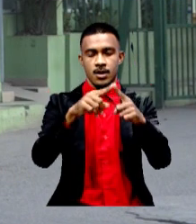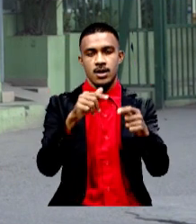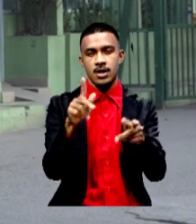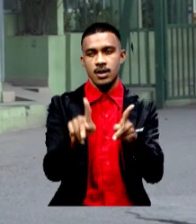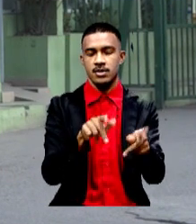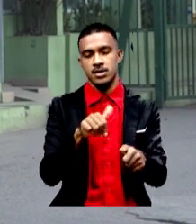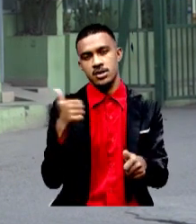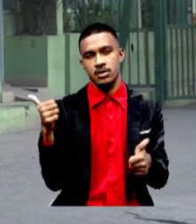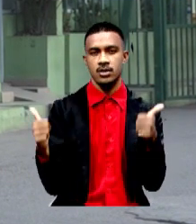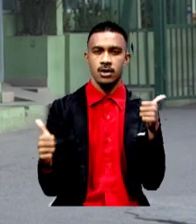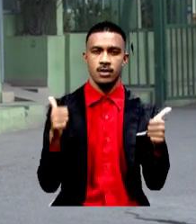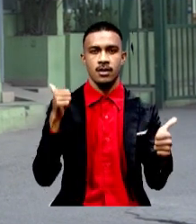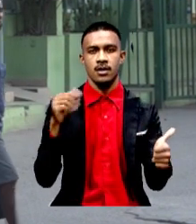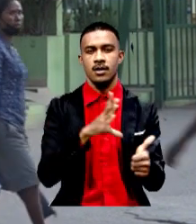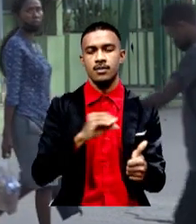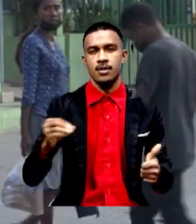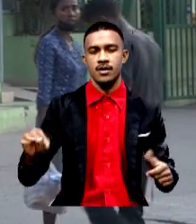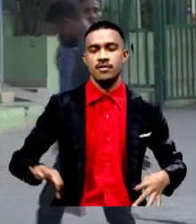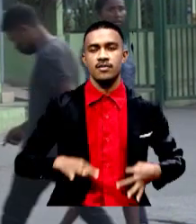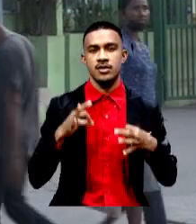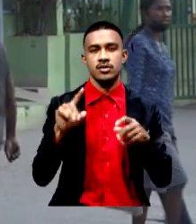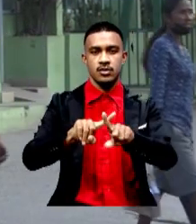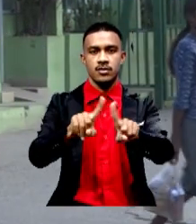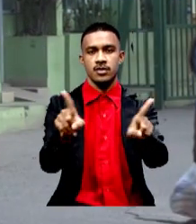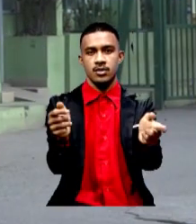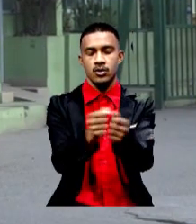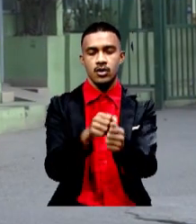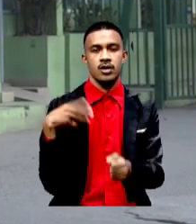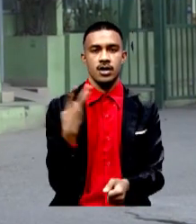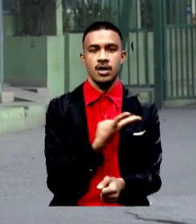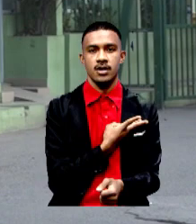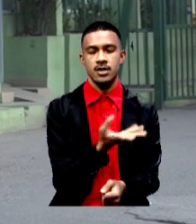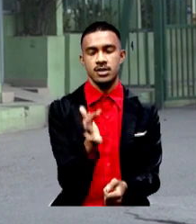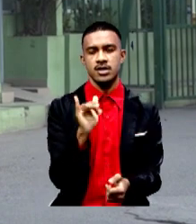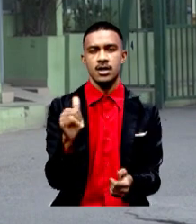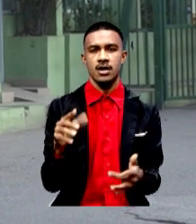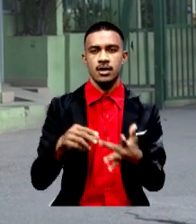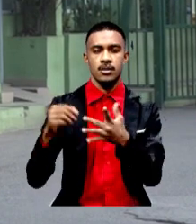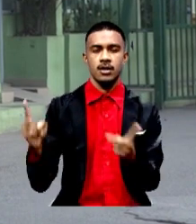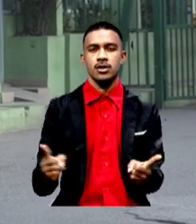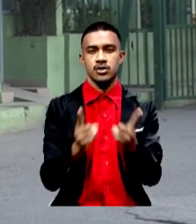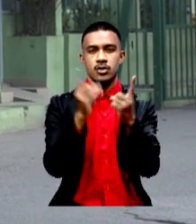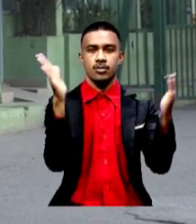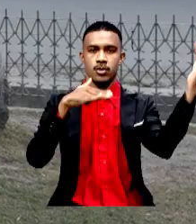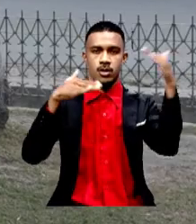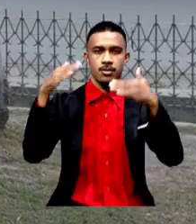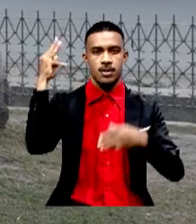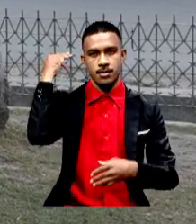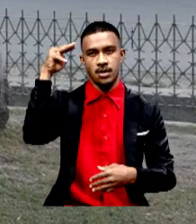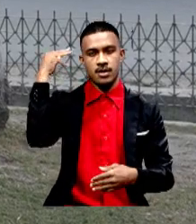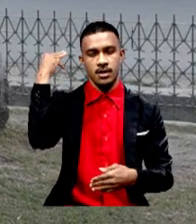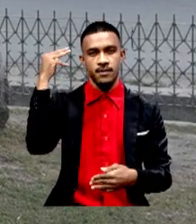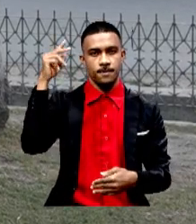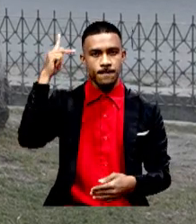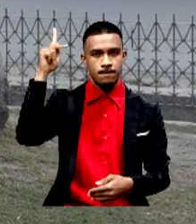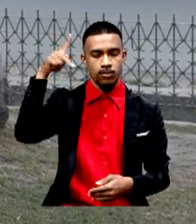ohin lorong kondisan lahane sanita liu liu sira nebe sofre problema mental. Politika